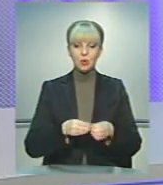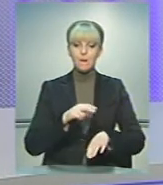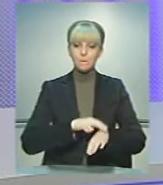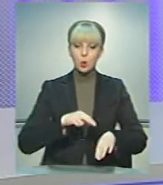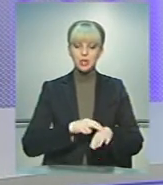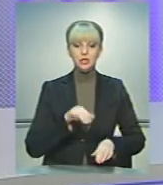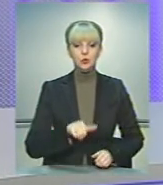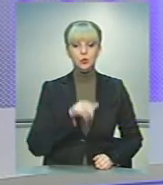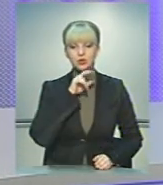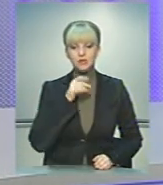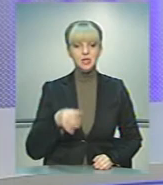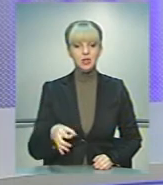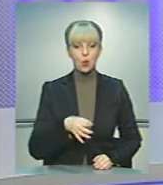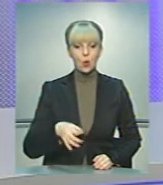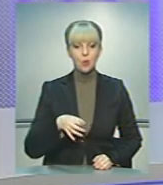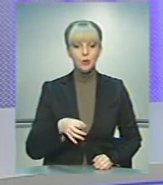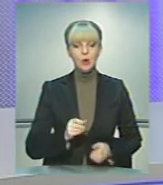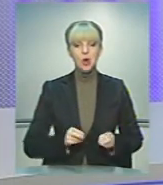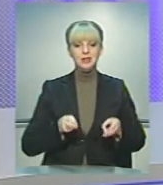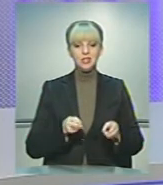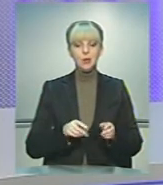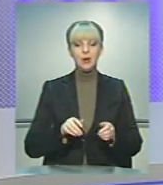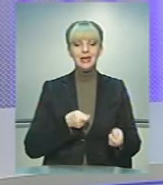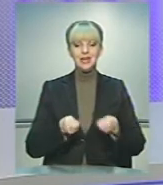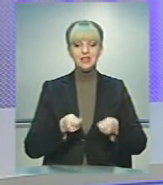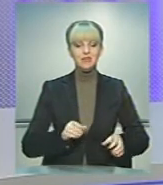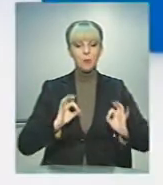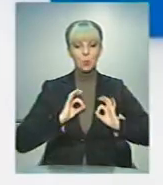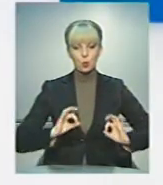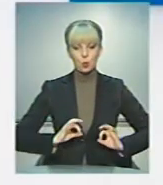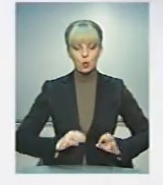поліції у Чернівецькій області під процесуальним керівництвом прокурорів.